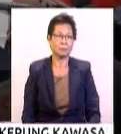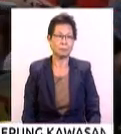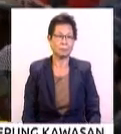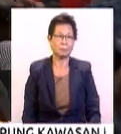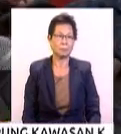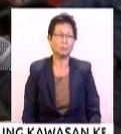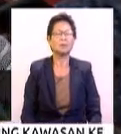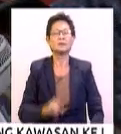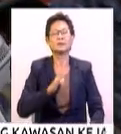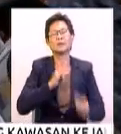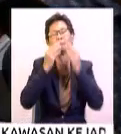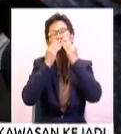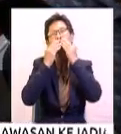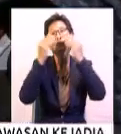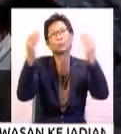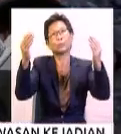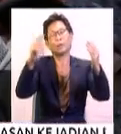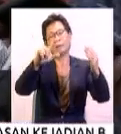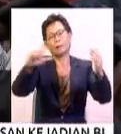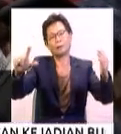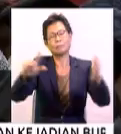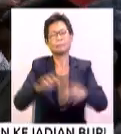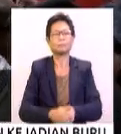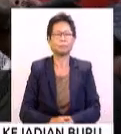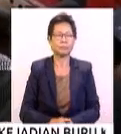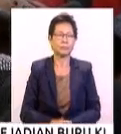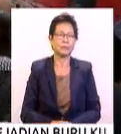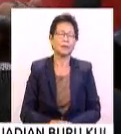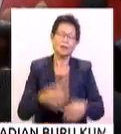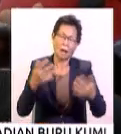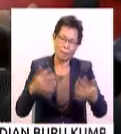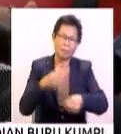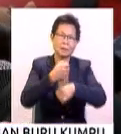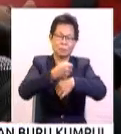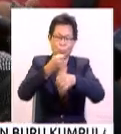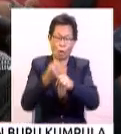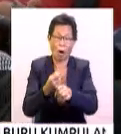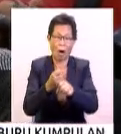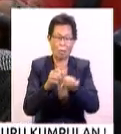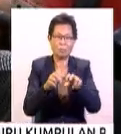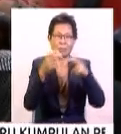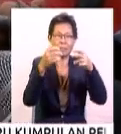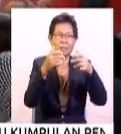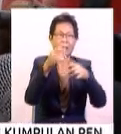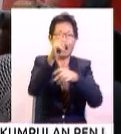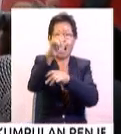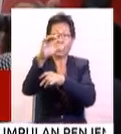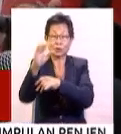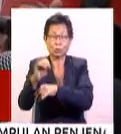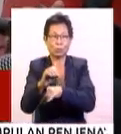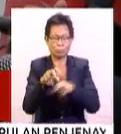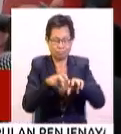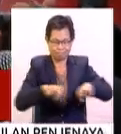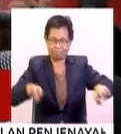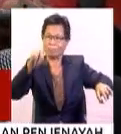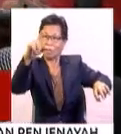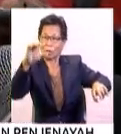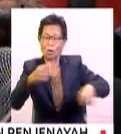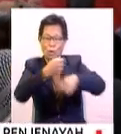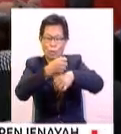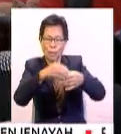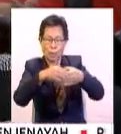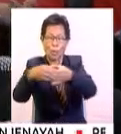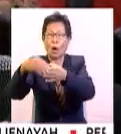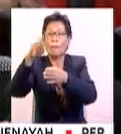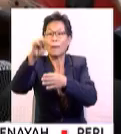Dan saya bersyukurlah bermakna selepas terbentuknya Barisan Exco dipimpin oleh Menteri Besar, maka pentadbiran